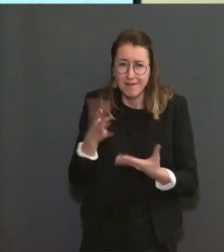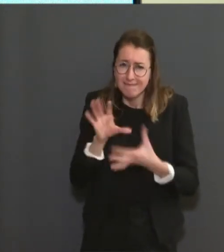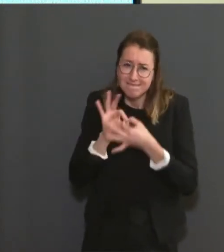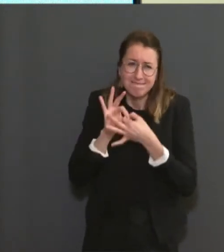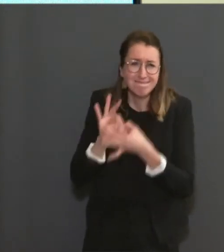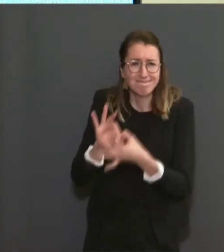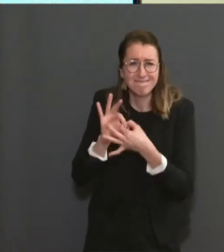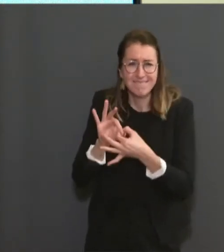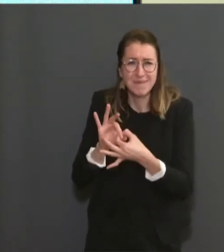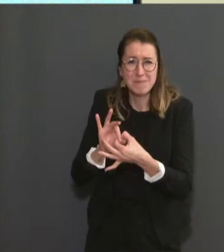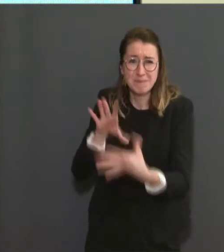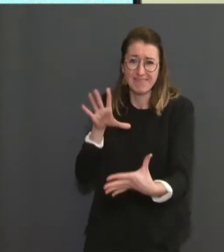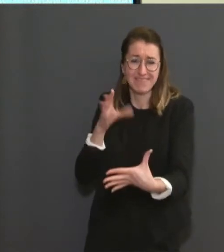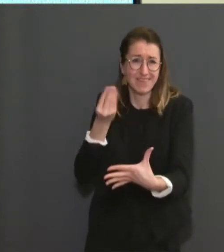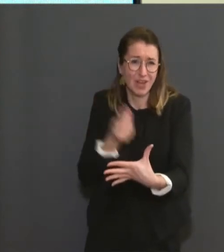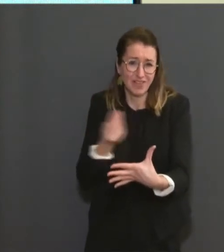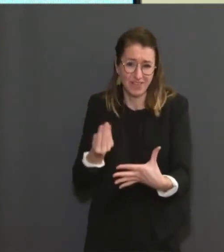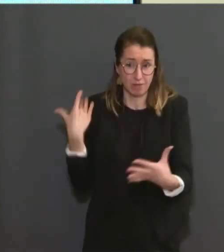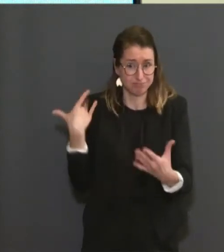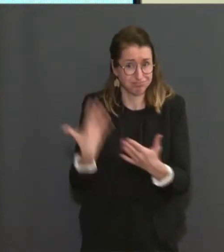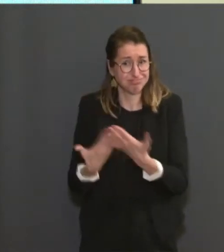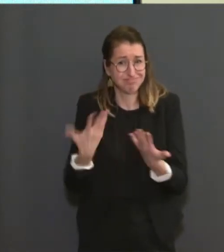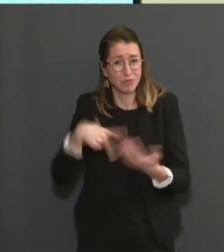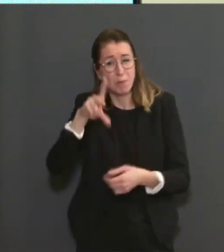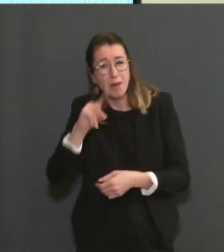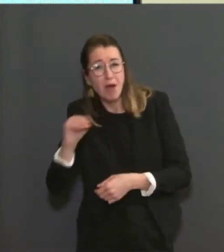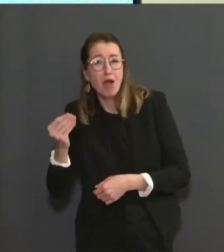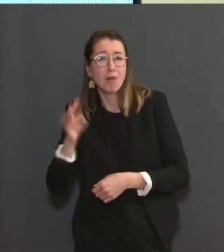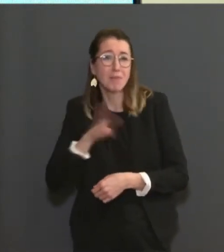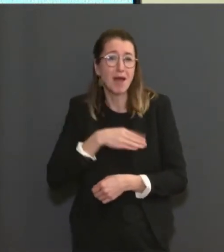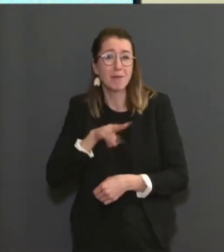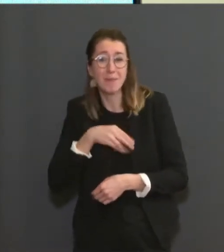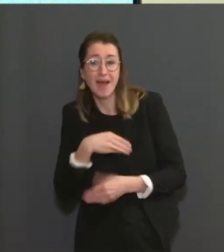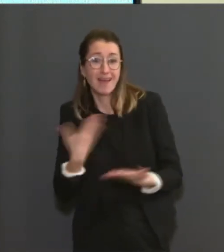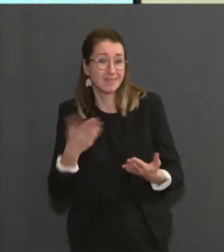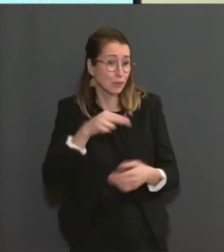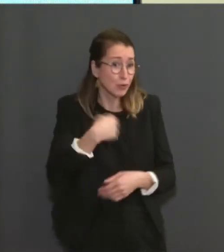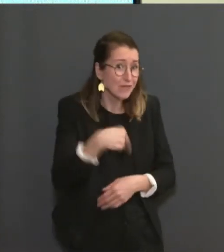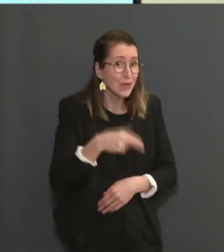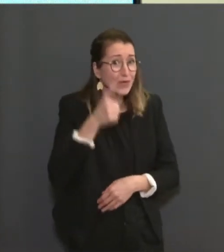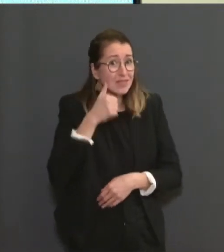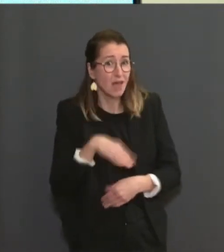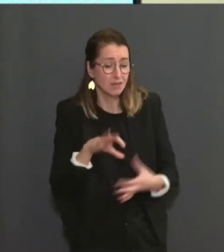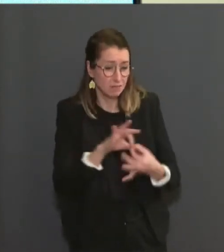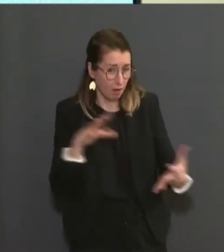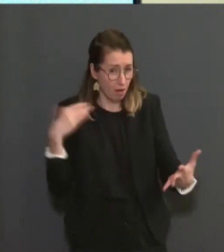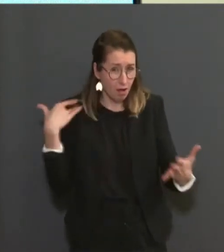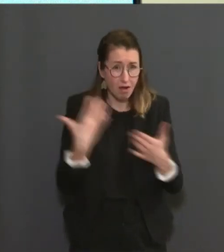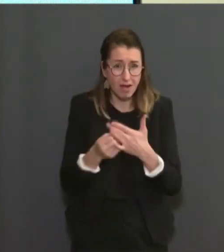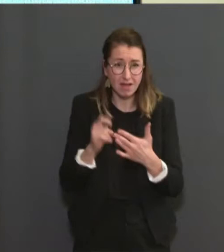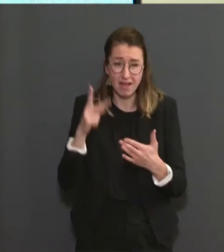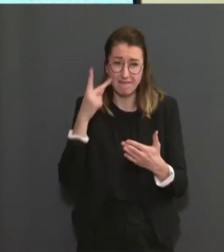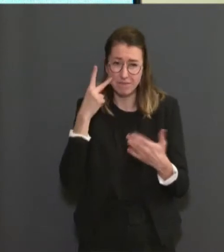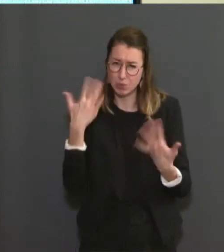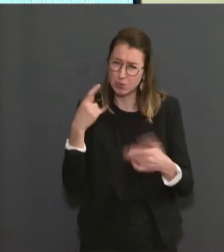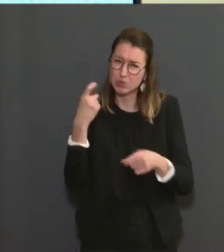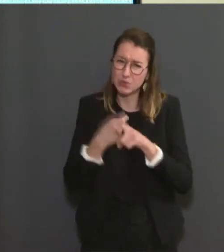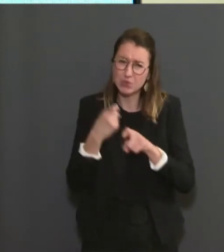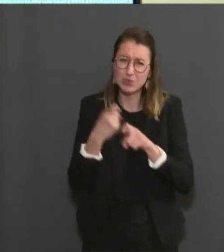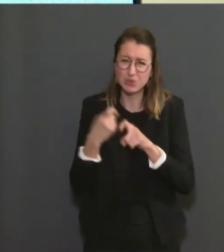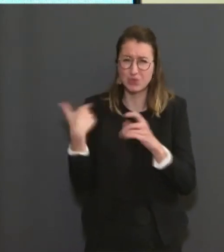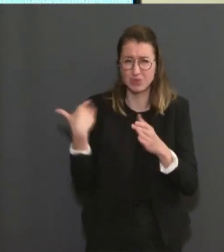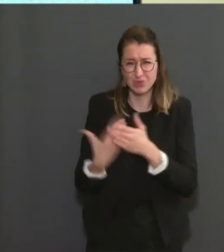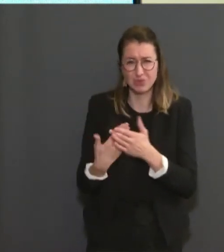coupées justement de leurs neveux, de leurs nièces, de leurs petits-enfants pendant ces nombreux mois. Mais toutes les personnes qui,